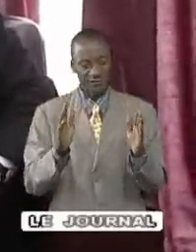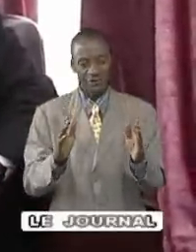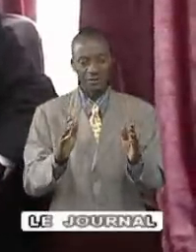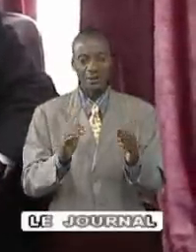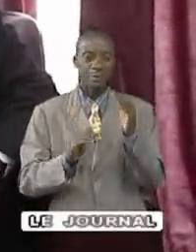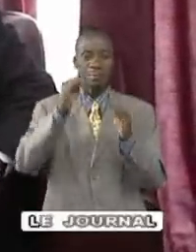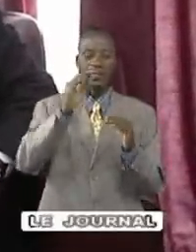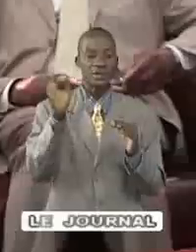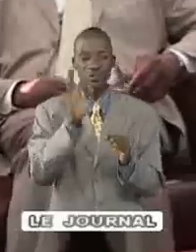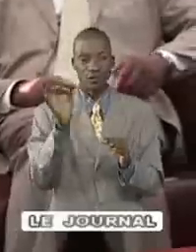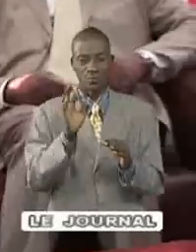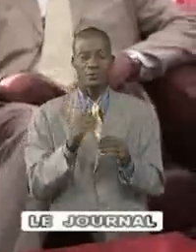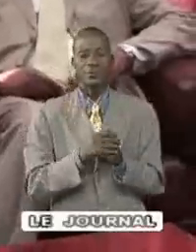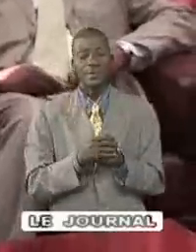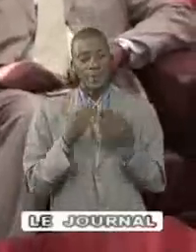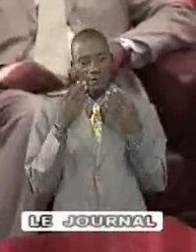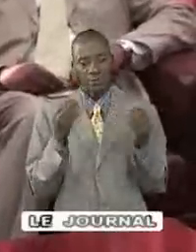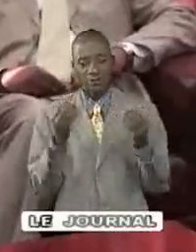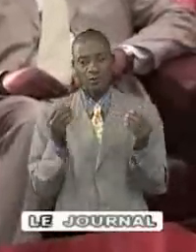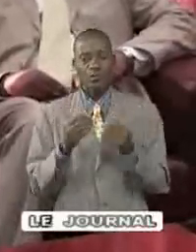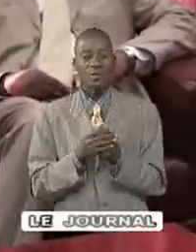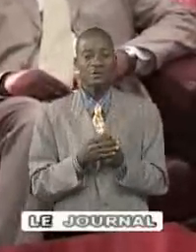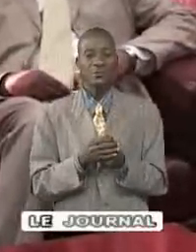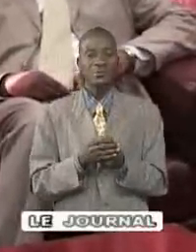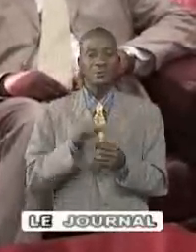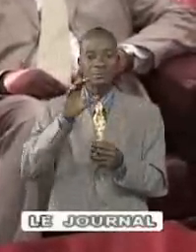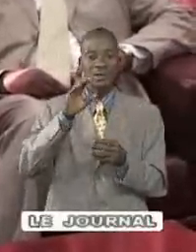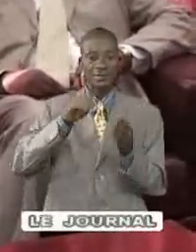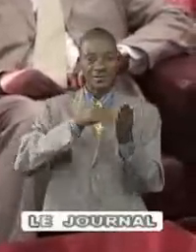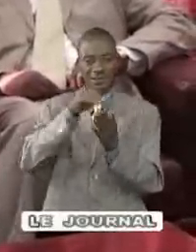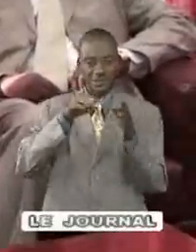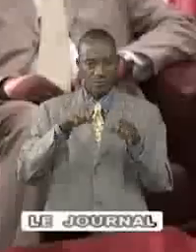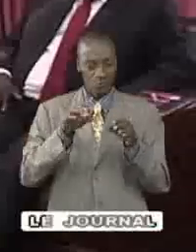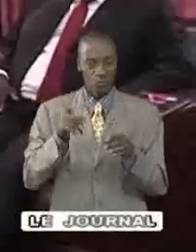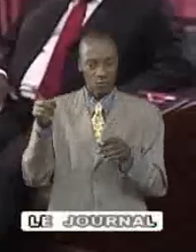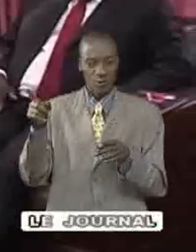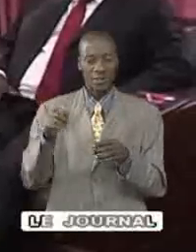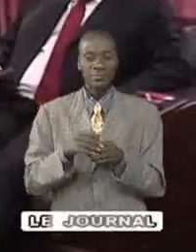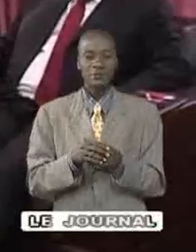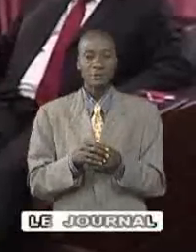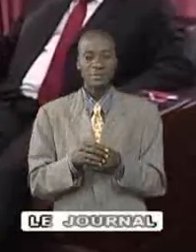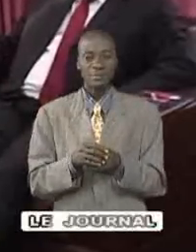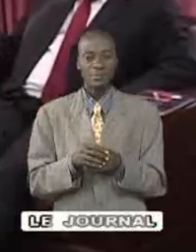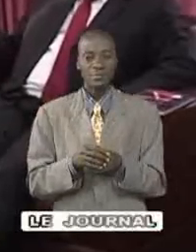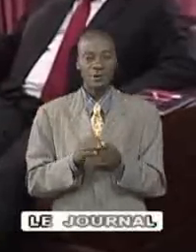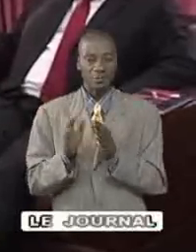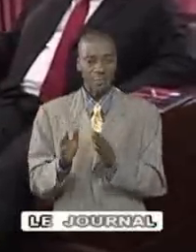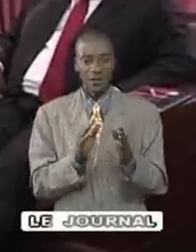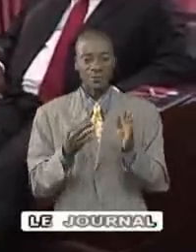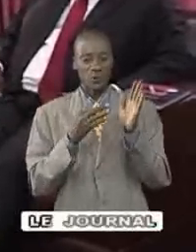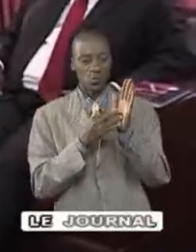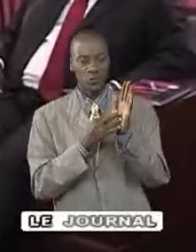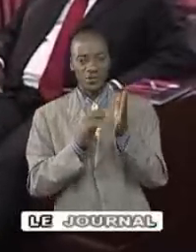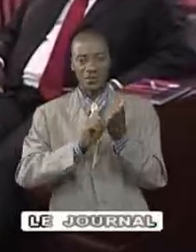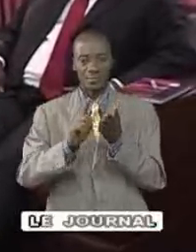réserves internationales a été constitué auprès de la Banque centrale du Congo pour couvrir plus de 8 semaines d'importation des biens